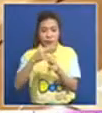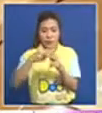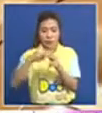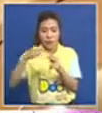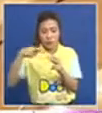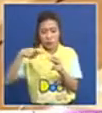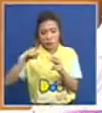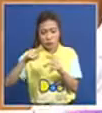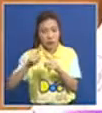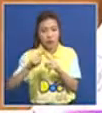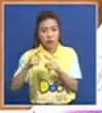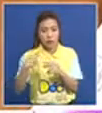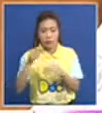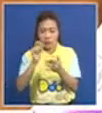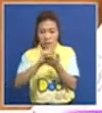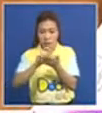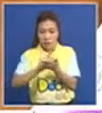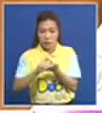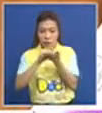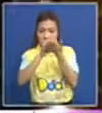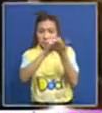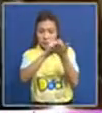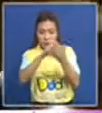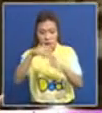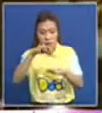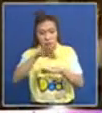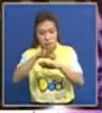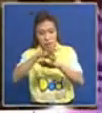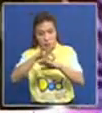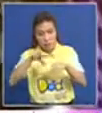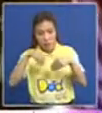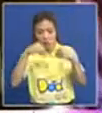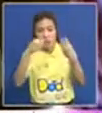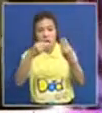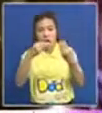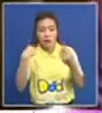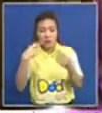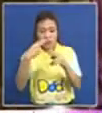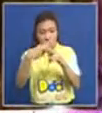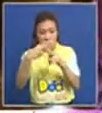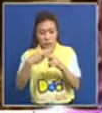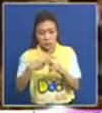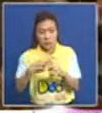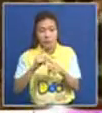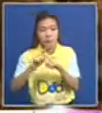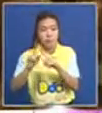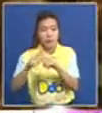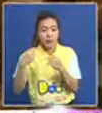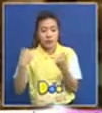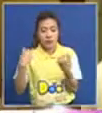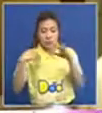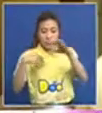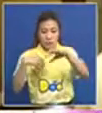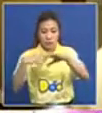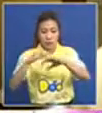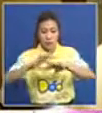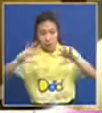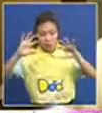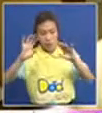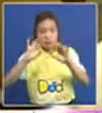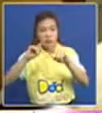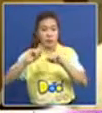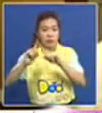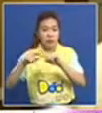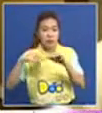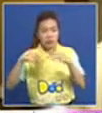ญซึ่งได้รับโปรดเกล้าโปรดกระหม่อมแต่งตั้งเดินทางเข้ารายงานตัวต่อเจ้าหน้าที่ภายในอาคารรัฐสภาก่อน